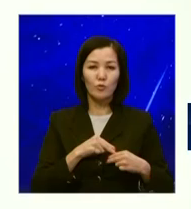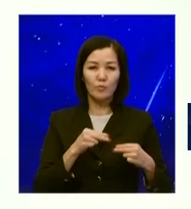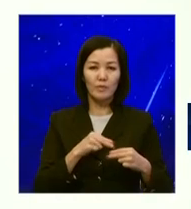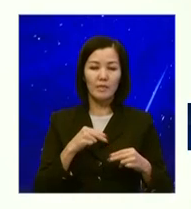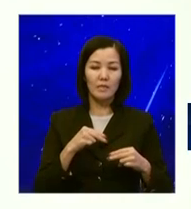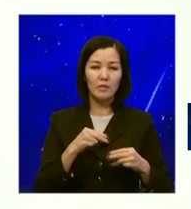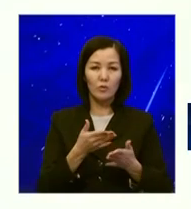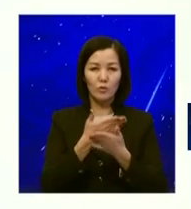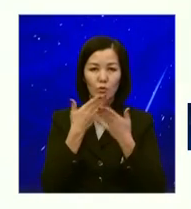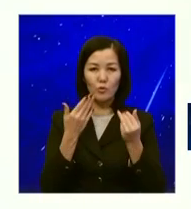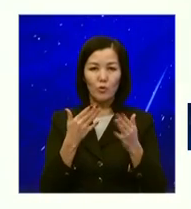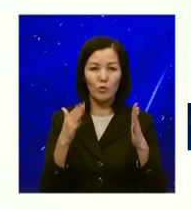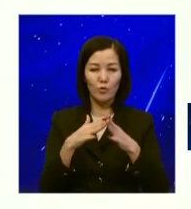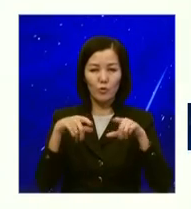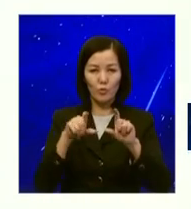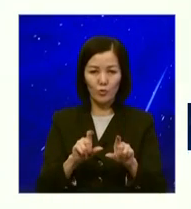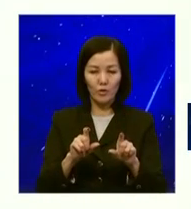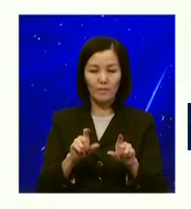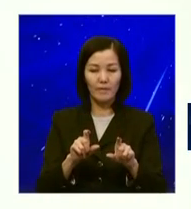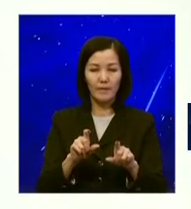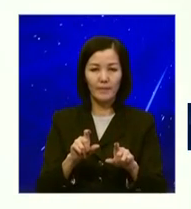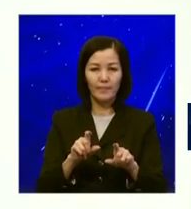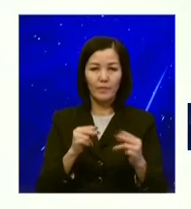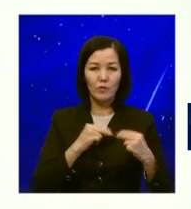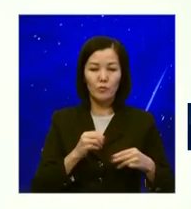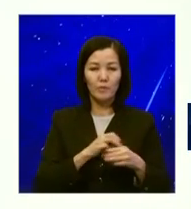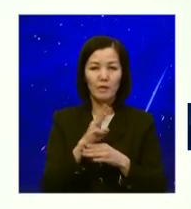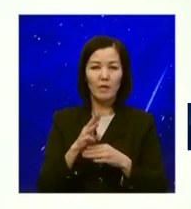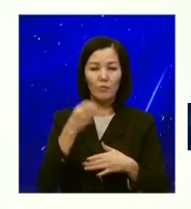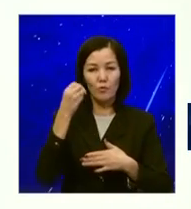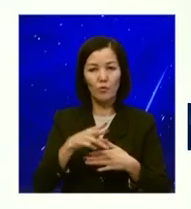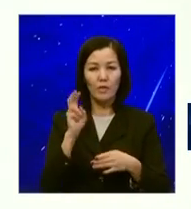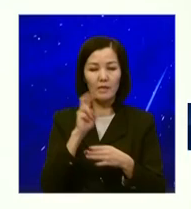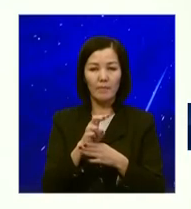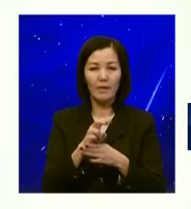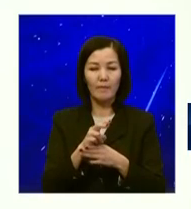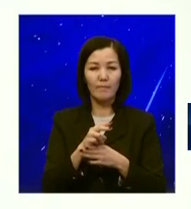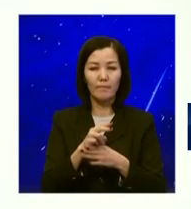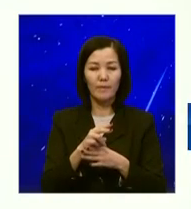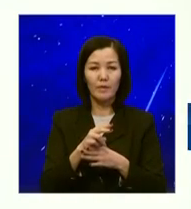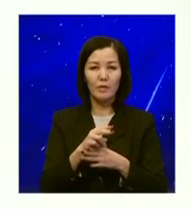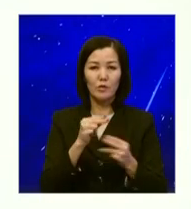жұмыссыз үйде отырдық. Осы жұмыспен қамтамасыз орталығына рахмет, осы жұмыс тауып беріп